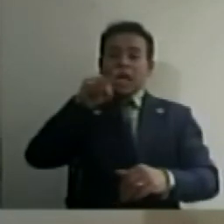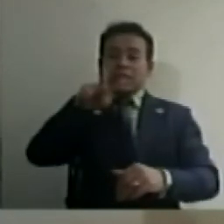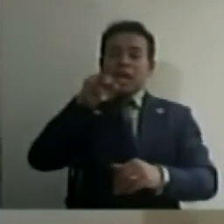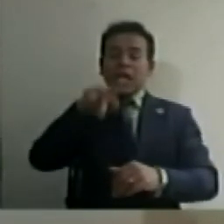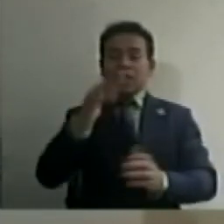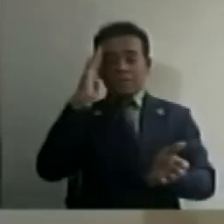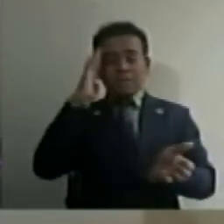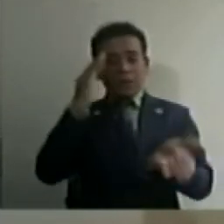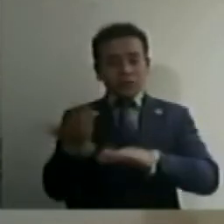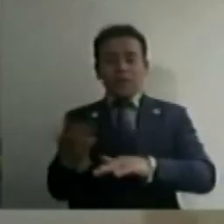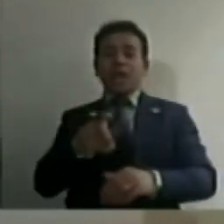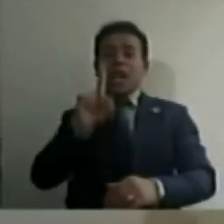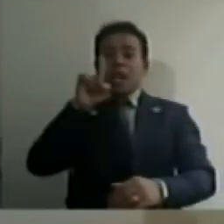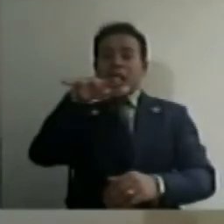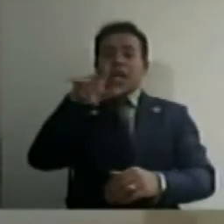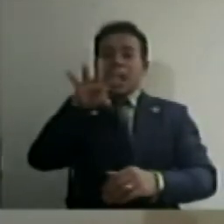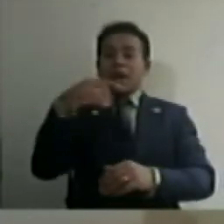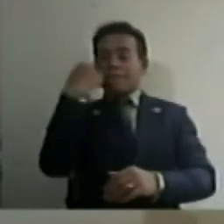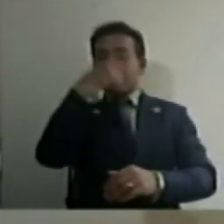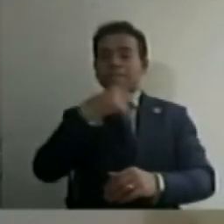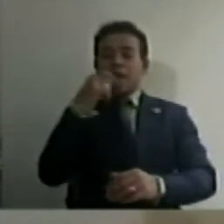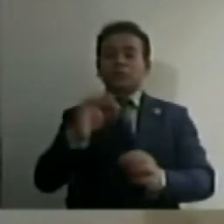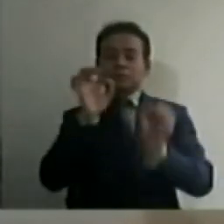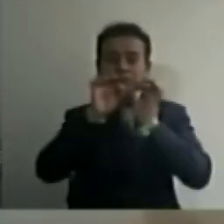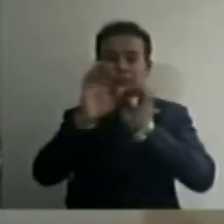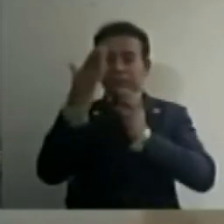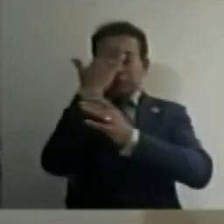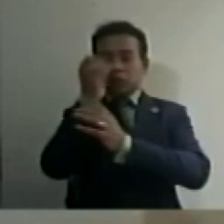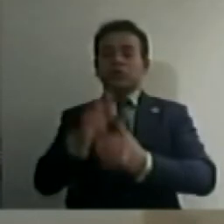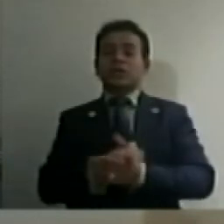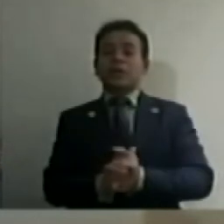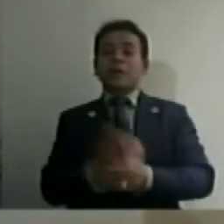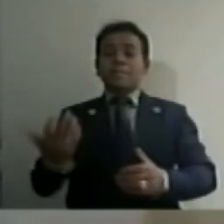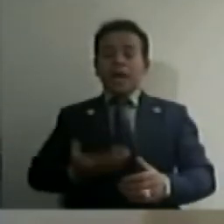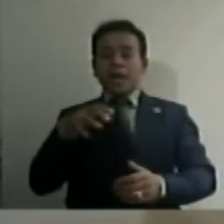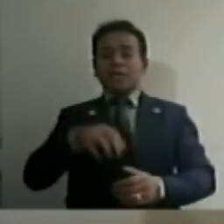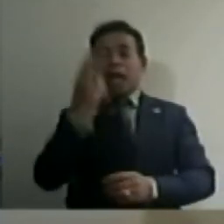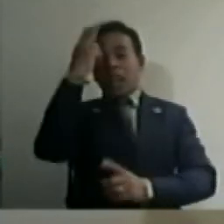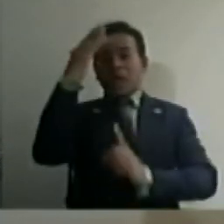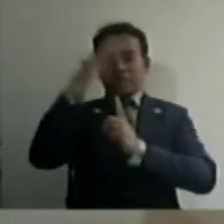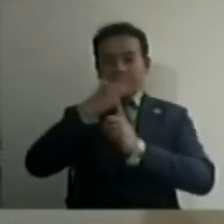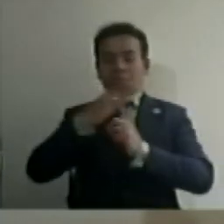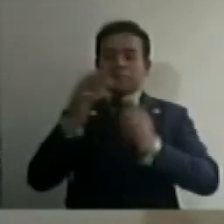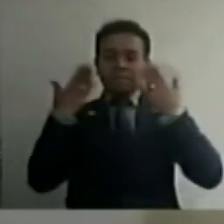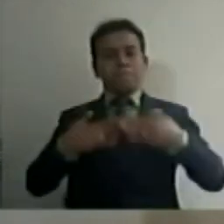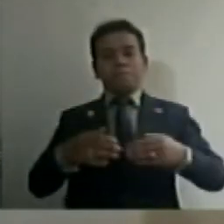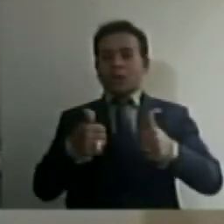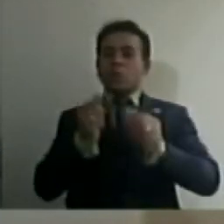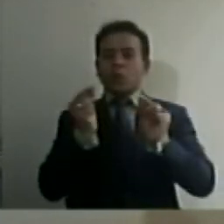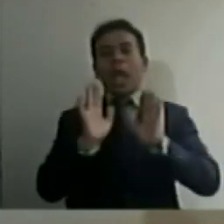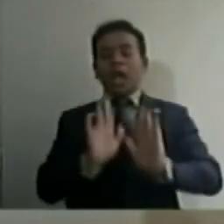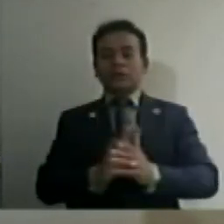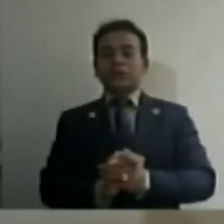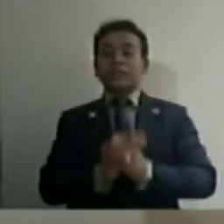তুলনা ভালো আছে, আমরা এই ভালোটা রাখতে চাই, যদি কিনা আমরা মেনে চলি সরকারের নির্দেশনা, মাননীয়